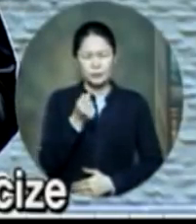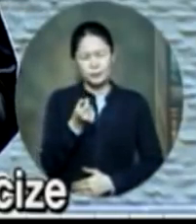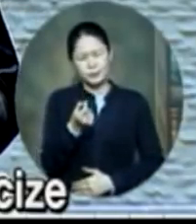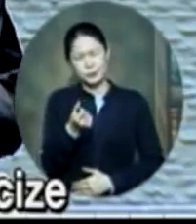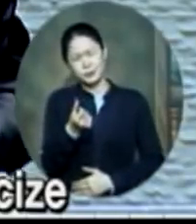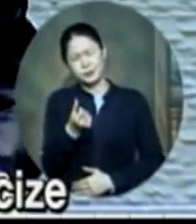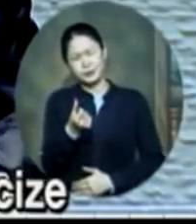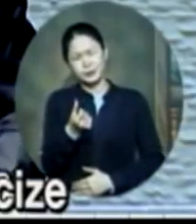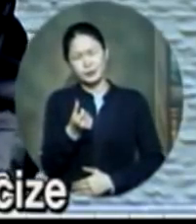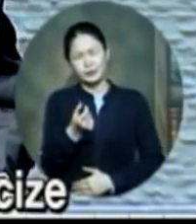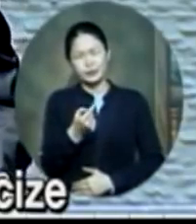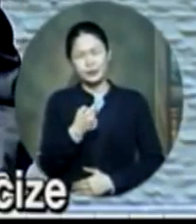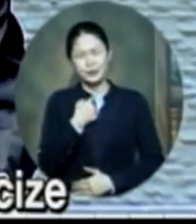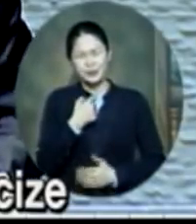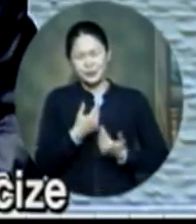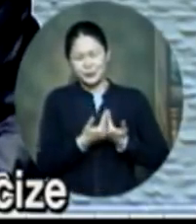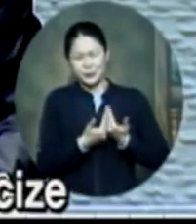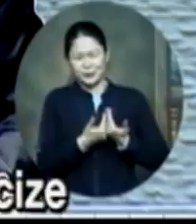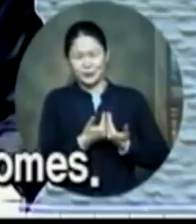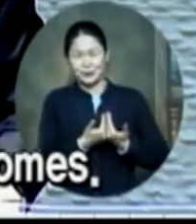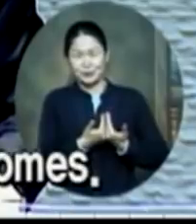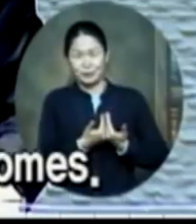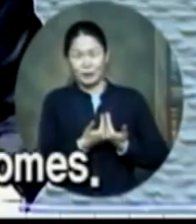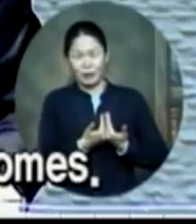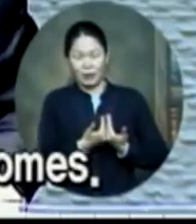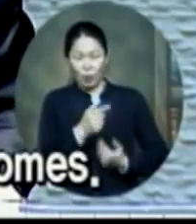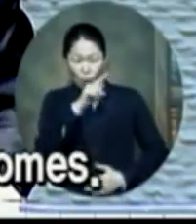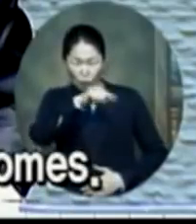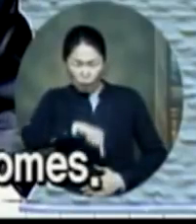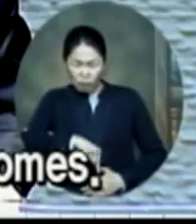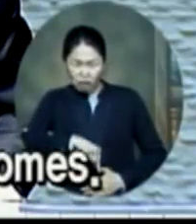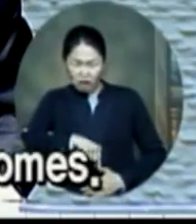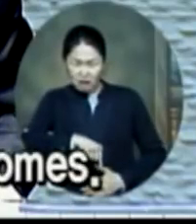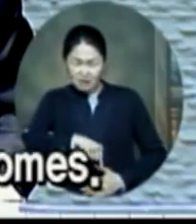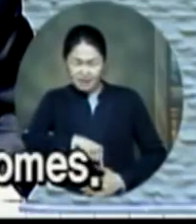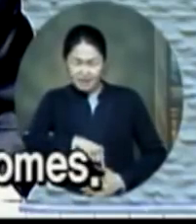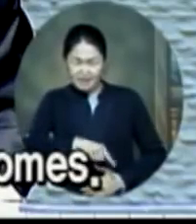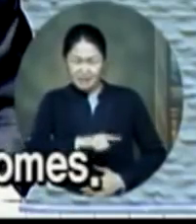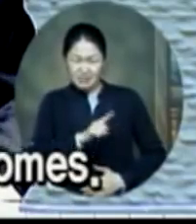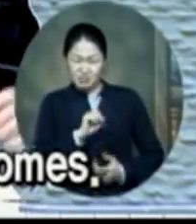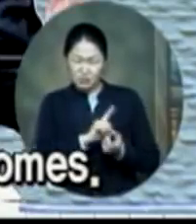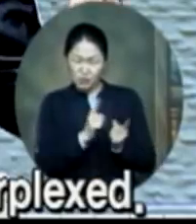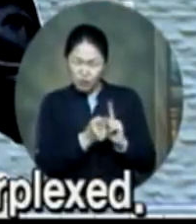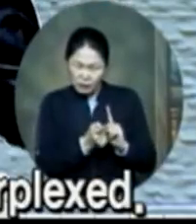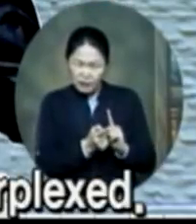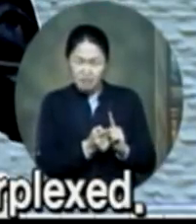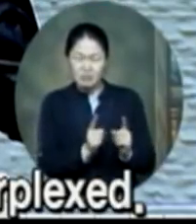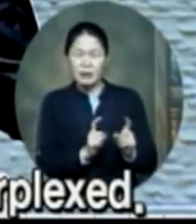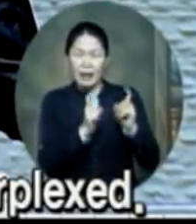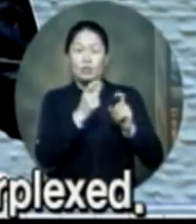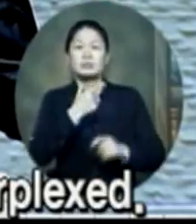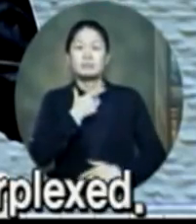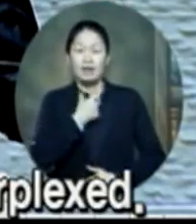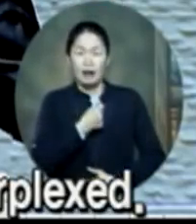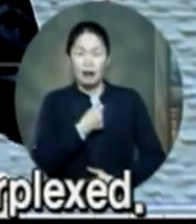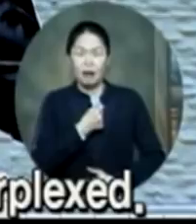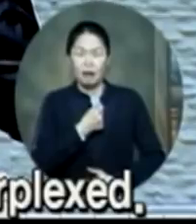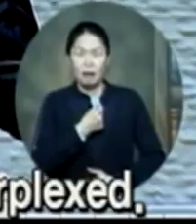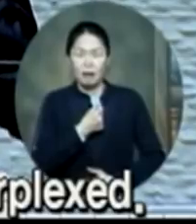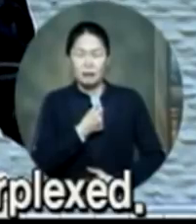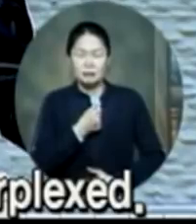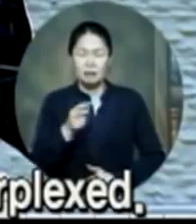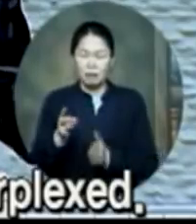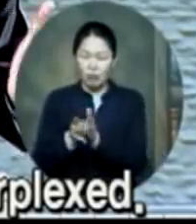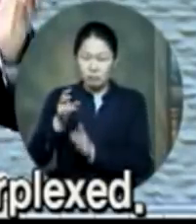있었어요. 한번 오면 따질 거다. 그러고 있단 말입니다. 야고보 사도나 예루살렘